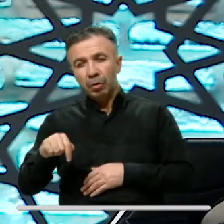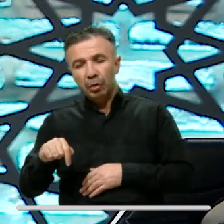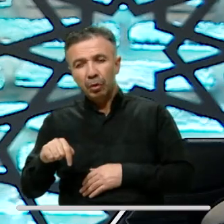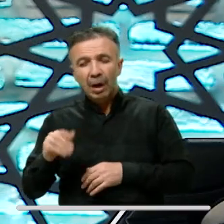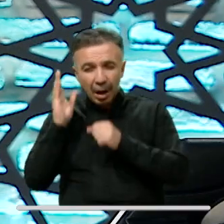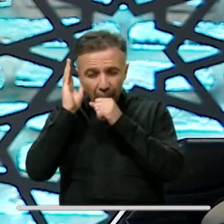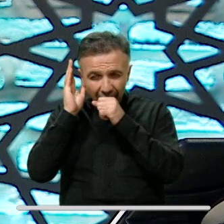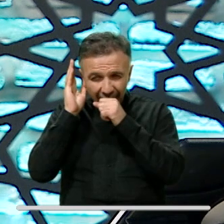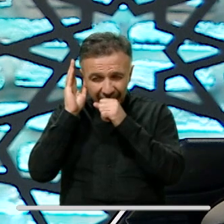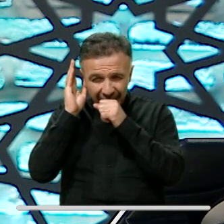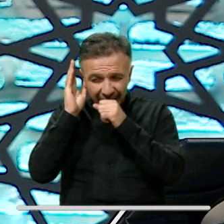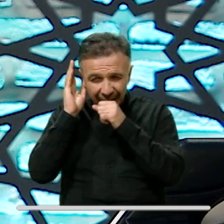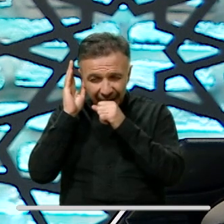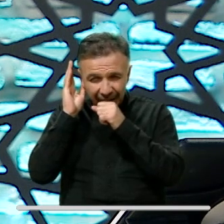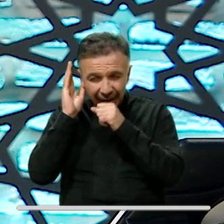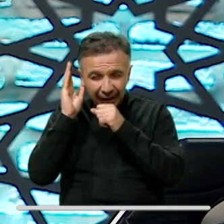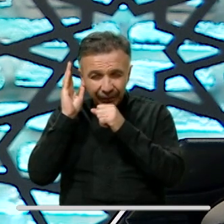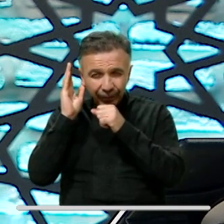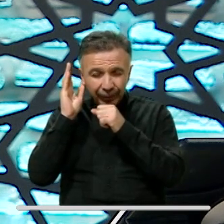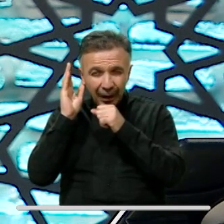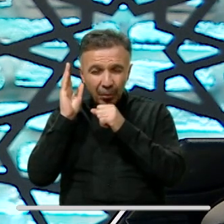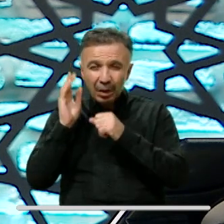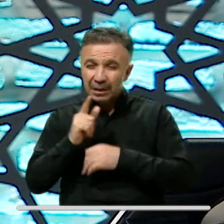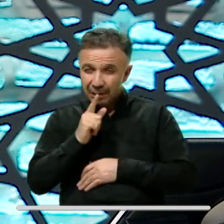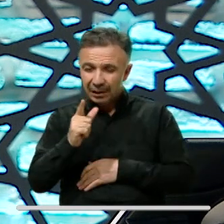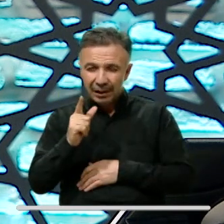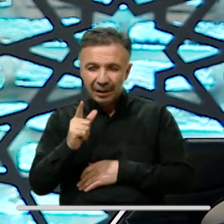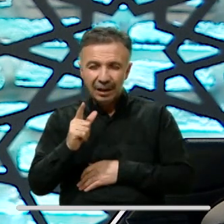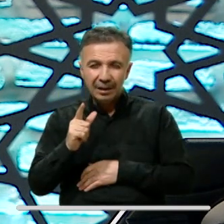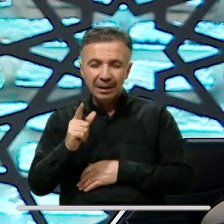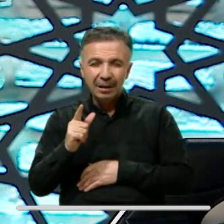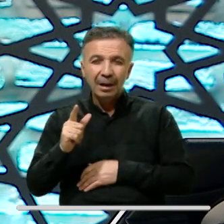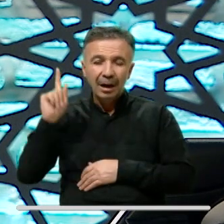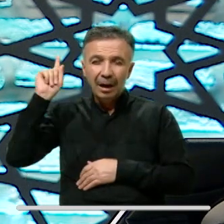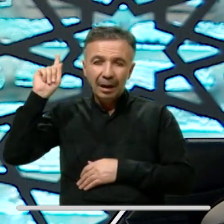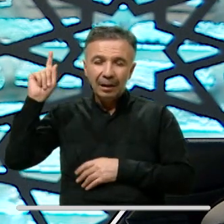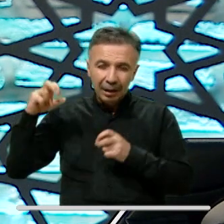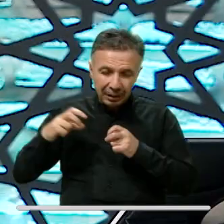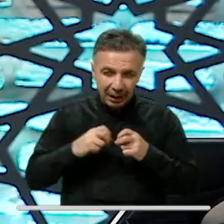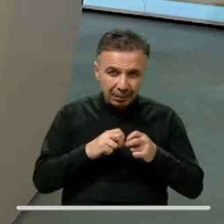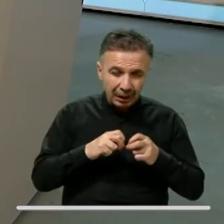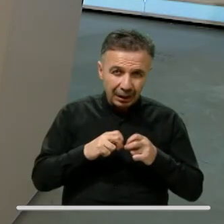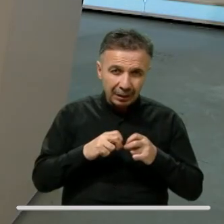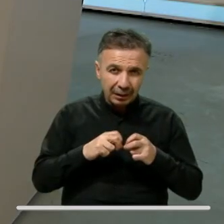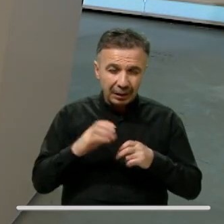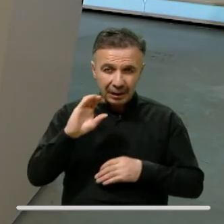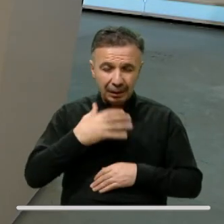müezzin efendinin tabiri caizse komutanlığında, liderliğinde yapılan tesbihat uygun mudur diyor.